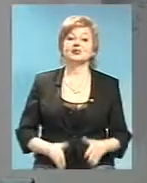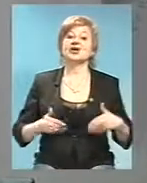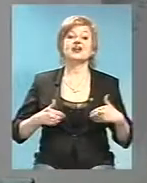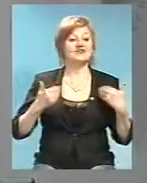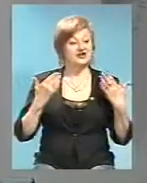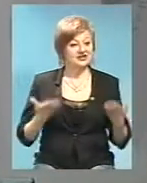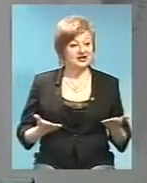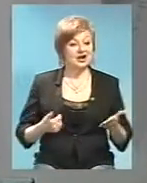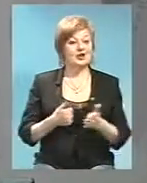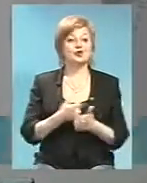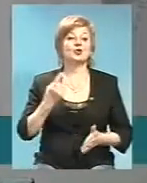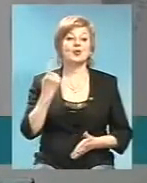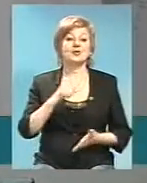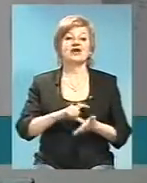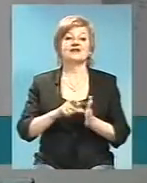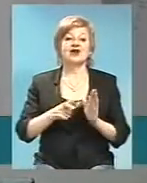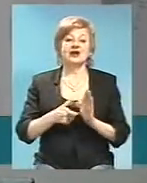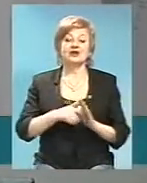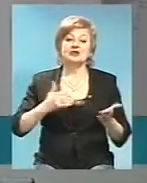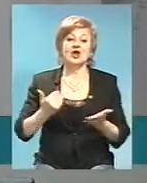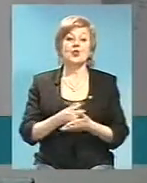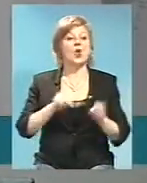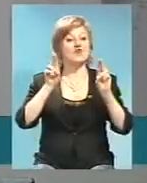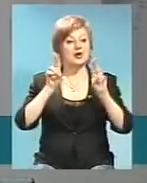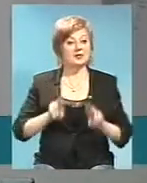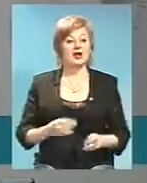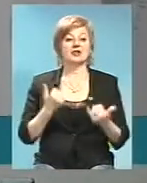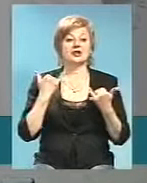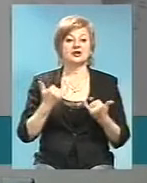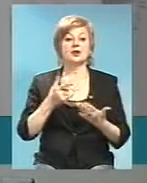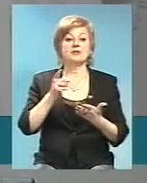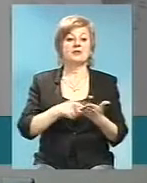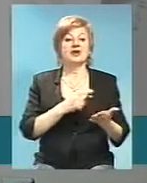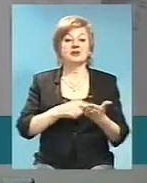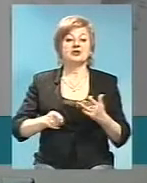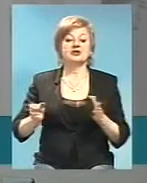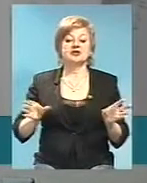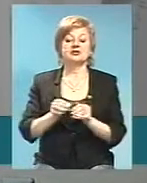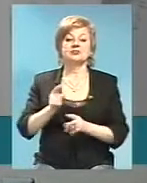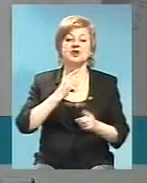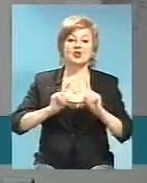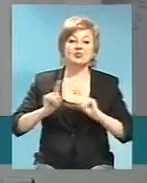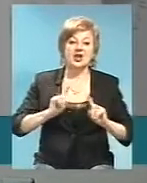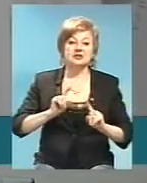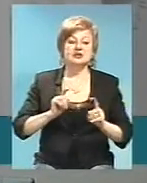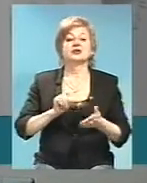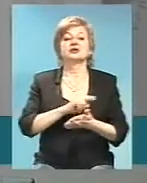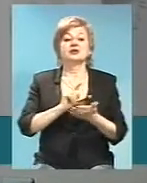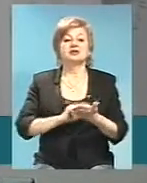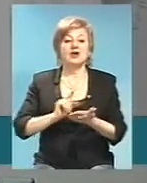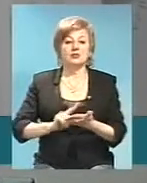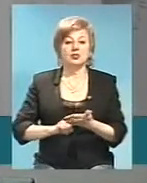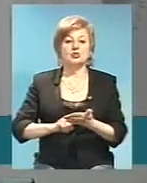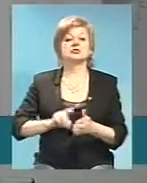Вітаю! До першого класу за новими правилами. Відтепер скасовуються співбесіди та тестування. Дітей